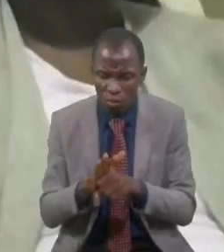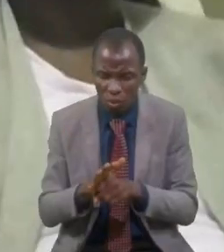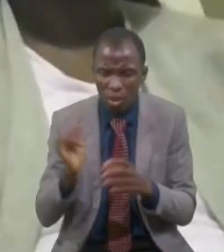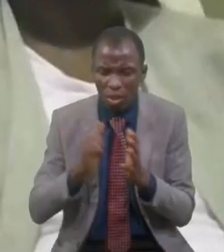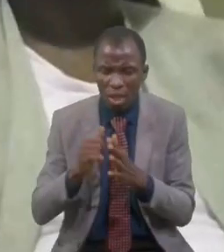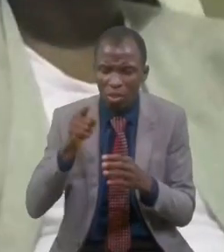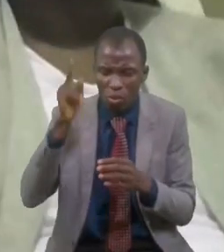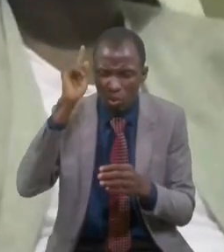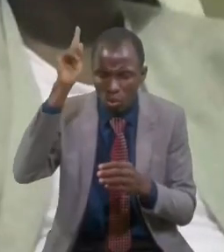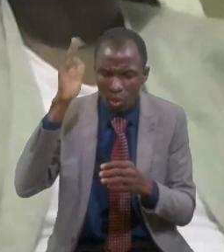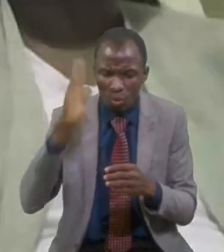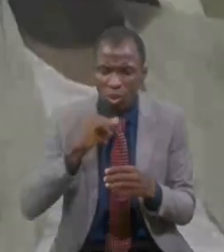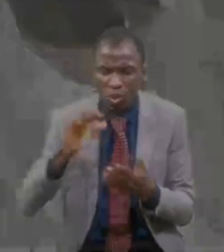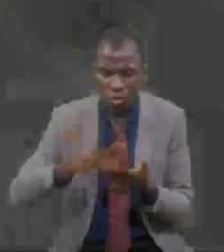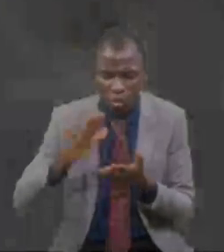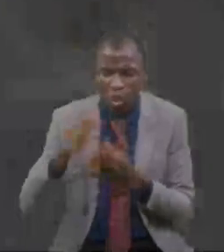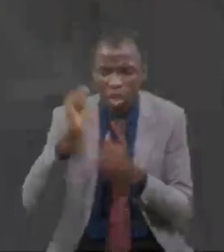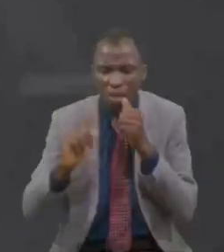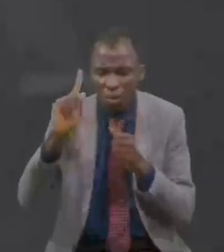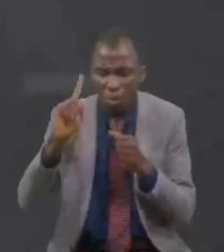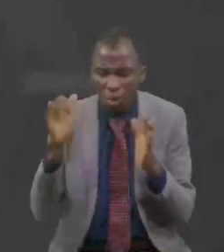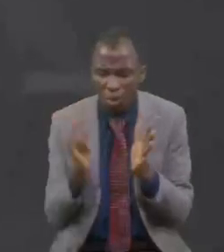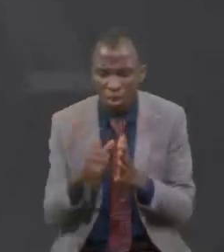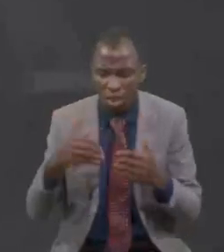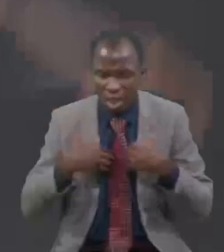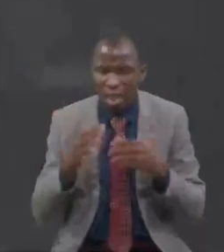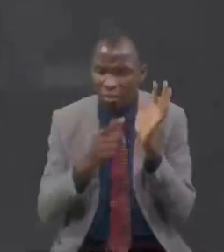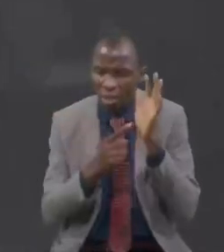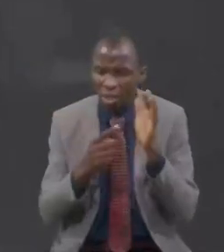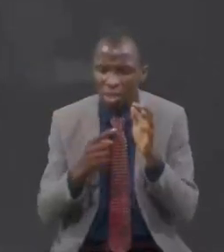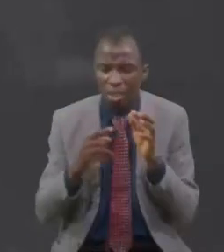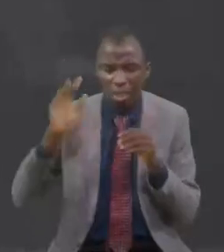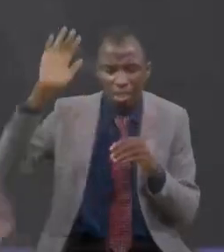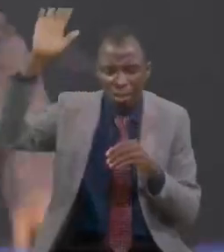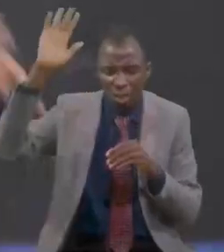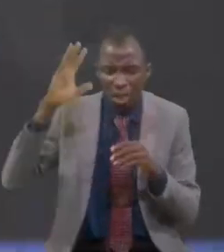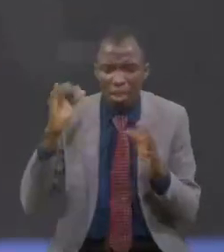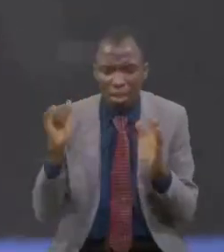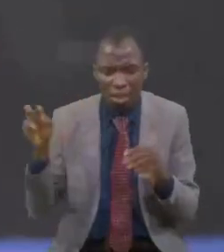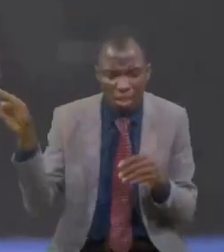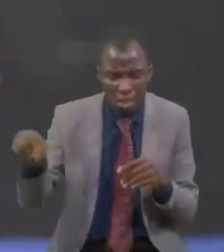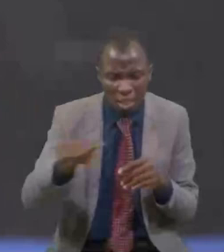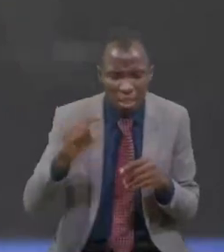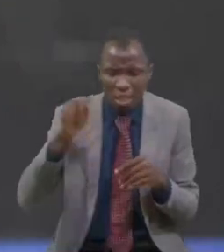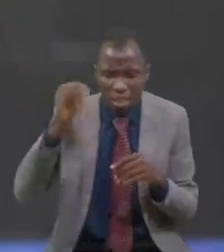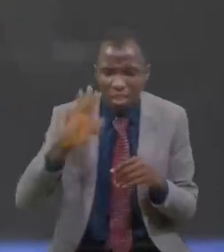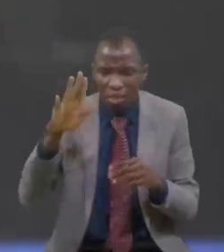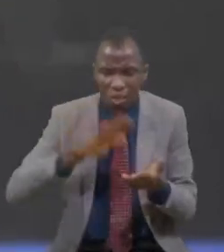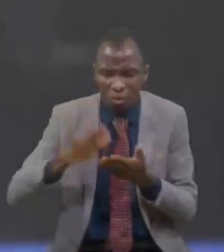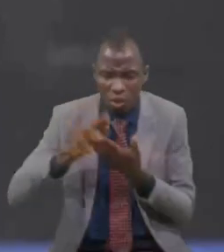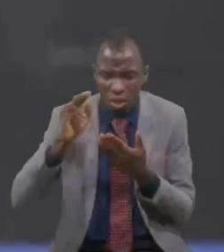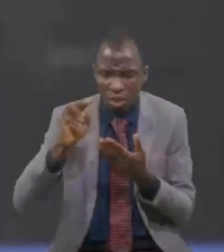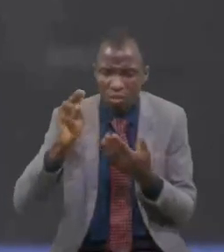profondément unique que tu ne peiss que tu ne peux pas pardonner et tous ceux qui ont qui ont